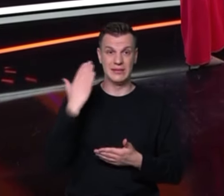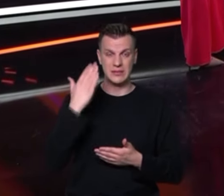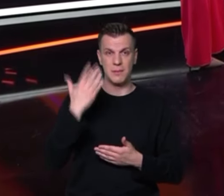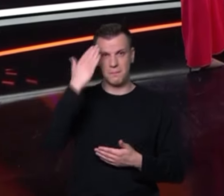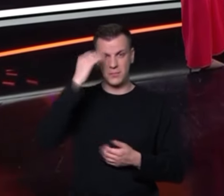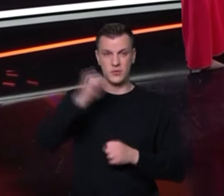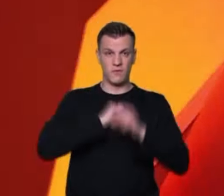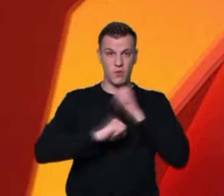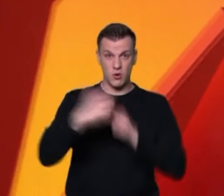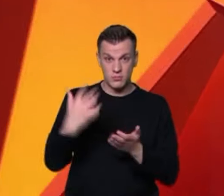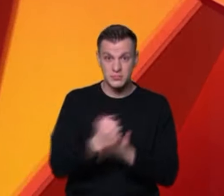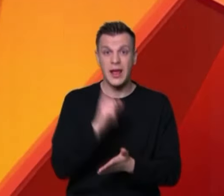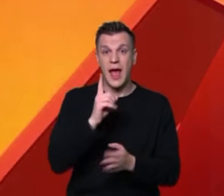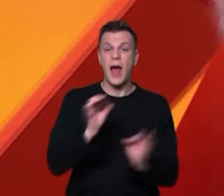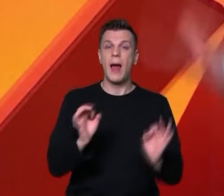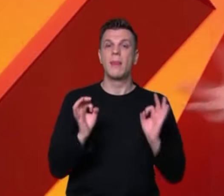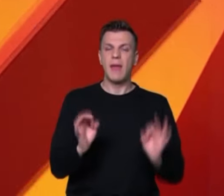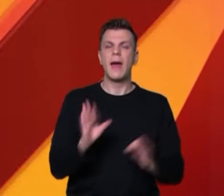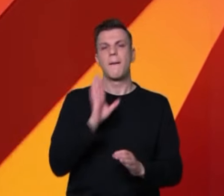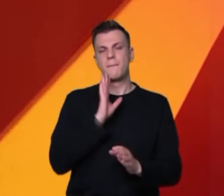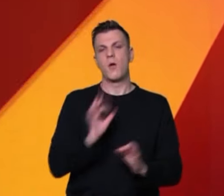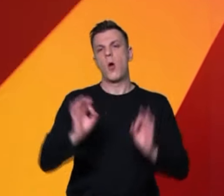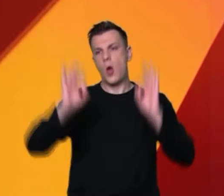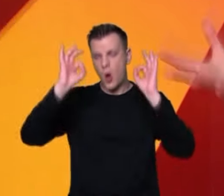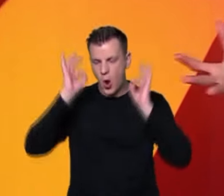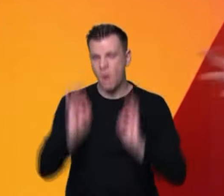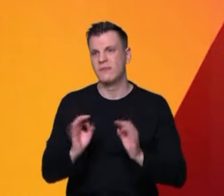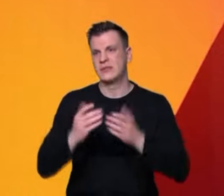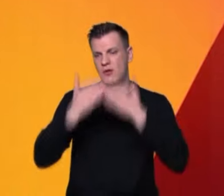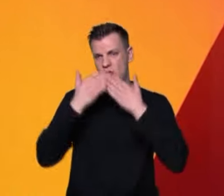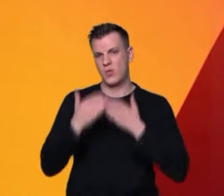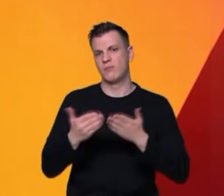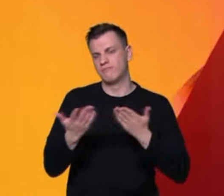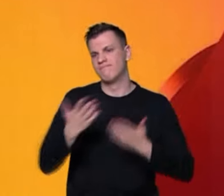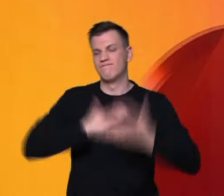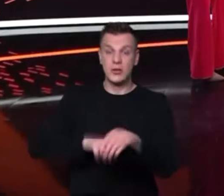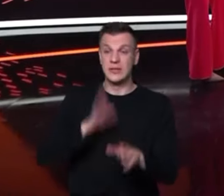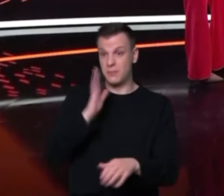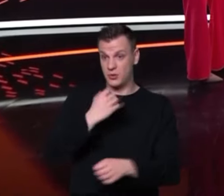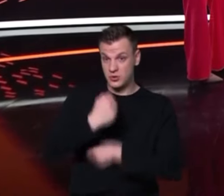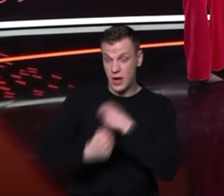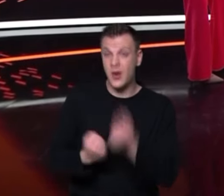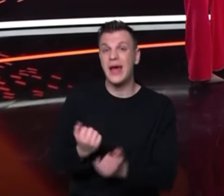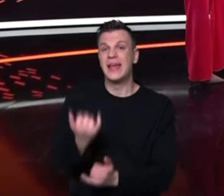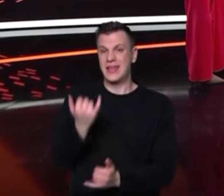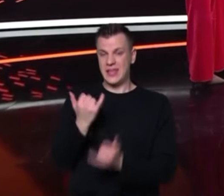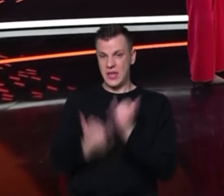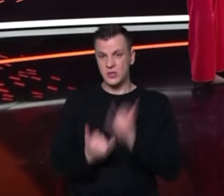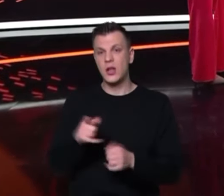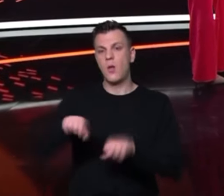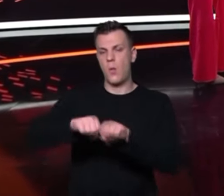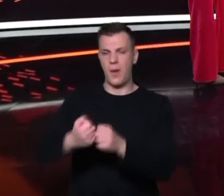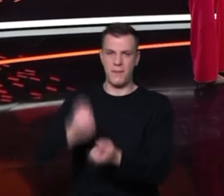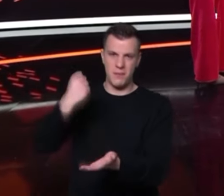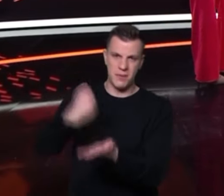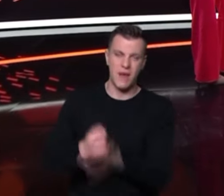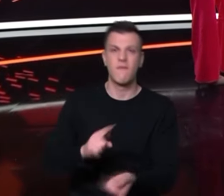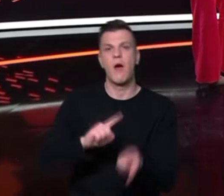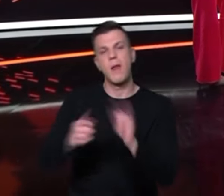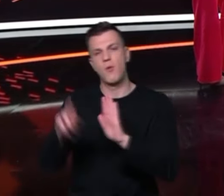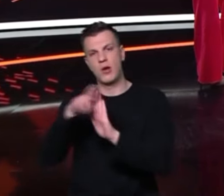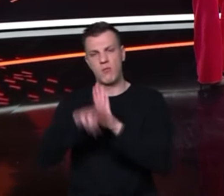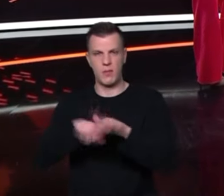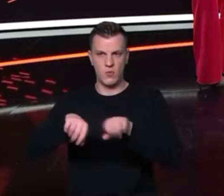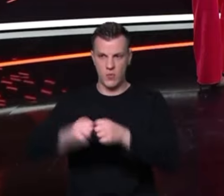ale dopiero teraz odbyła się taka oficjalna feta, oficjalna celebracja na ulicach w przypadku naruszenia prawa bądź